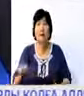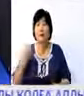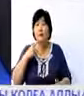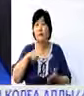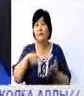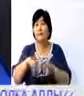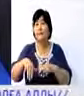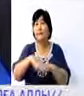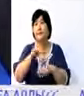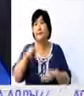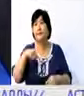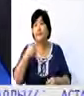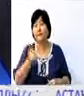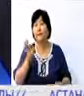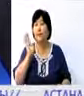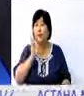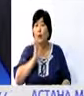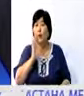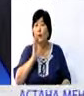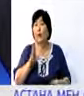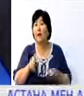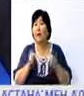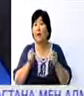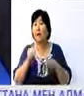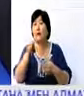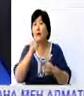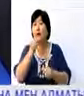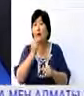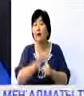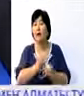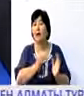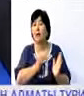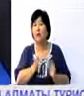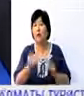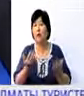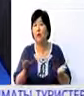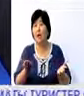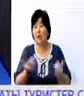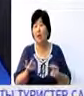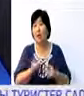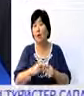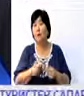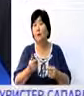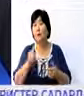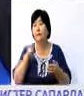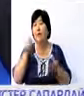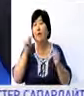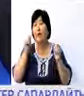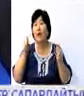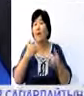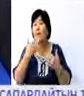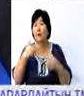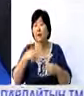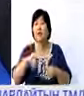тұрғындарына айтамыз, мысалы судағы қауіпсіздік ережелерін қатаң сақтауға шақырамыз, және оның қоса белгіленбеген аймақтарға суға түспесе екен